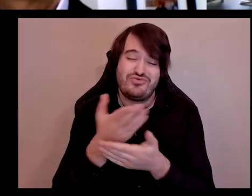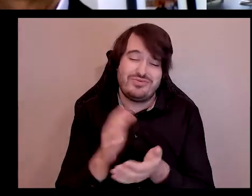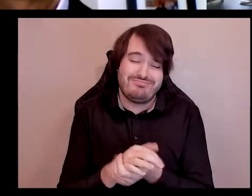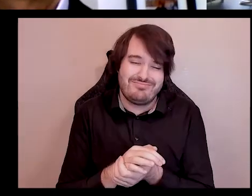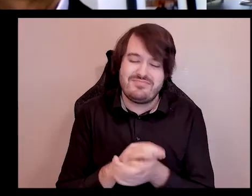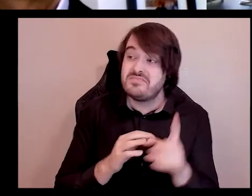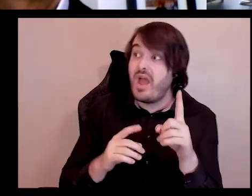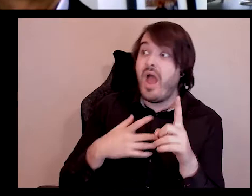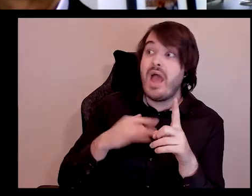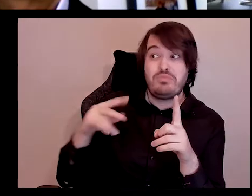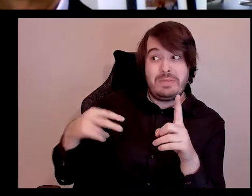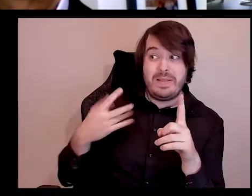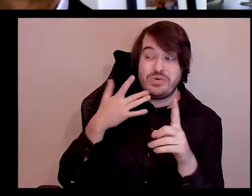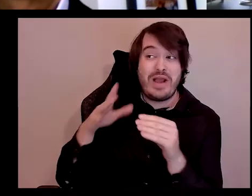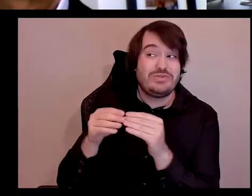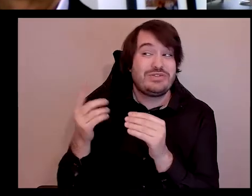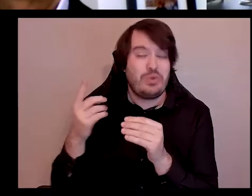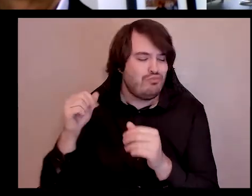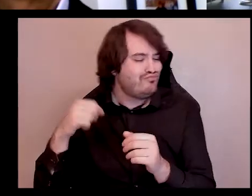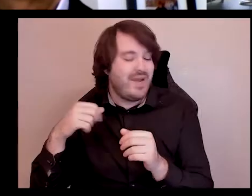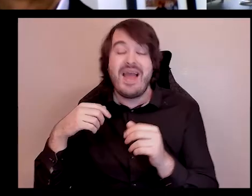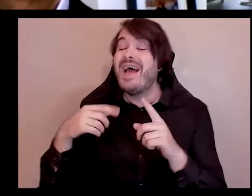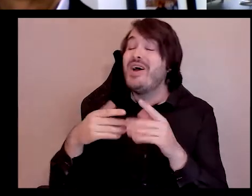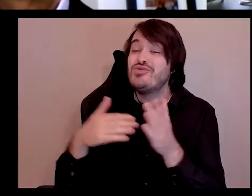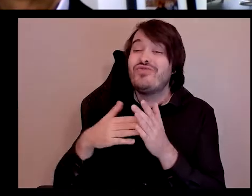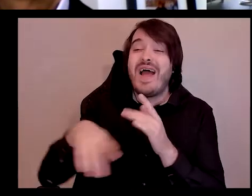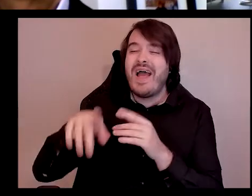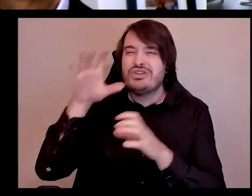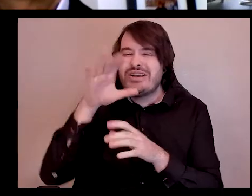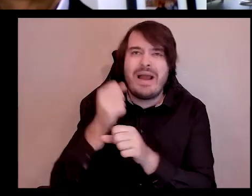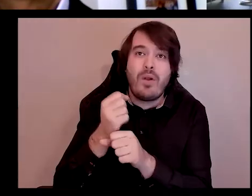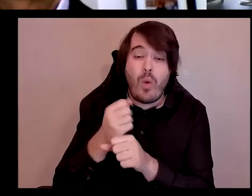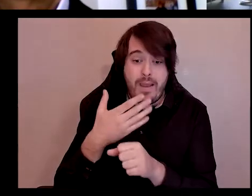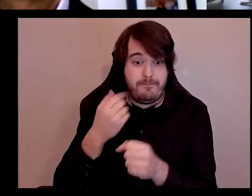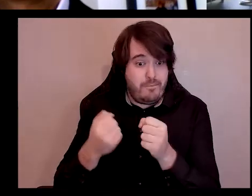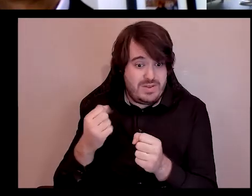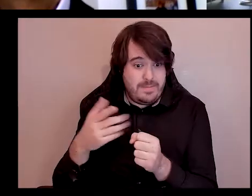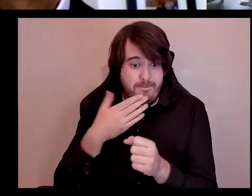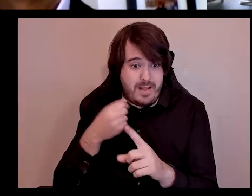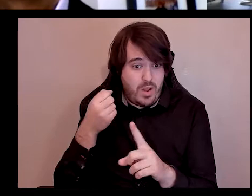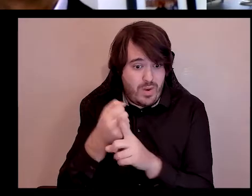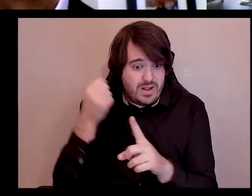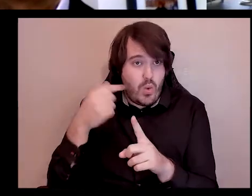de l'atteinte de nouvelles compétences, de la remise en question, de faire des bilans. Toutes sortes de choses sont disponibles.